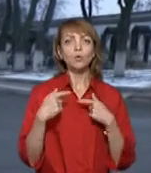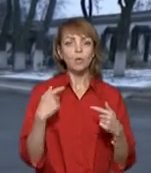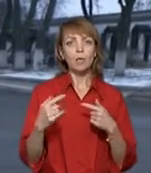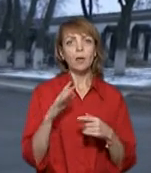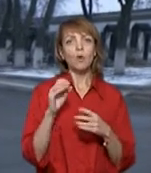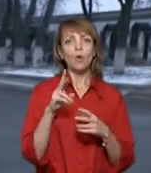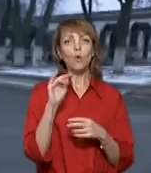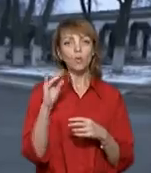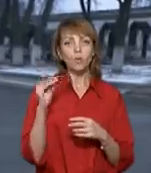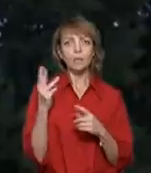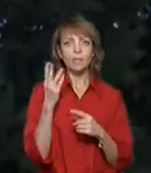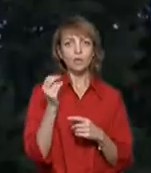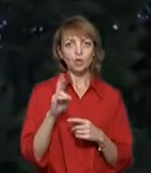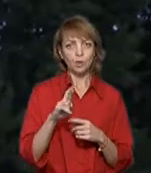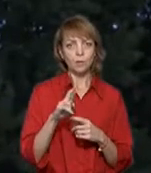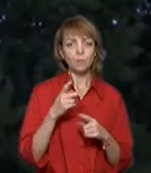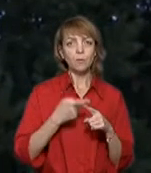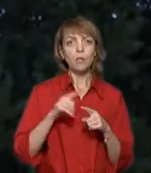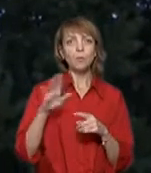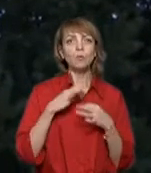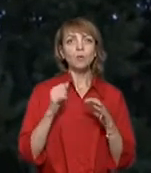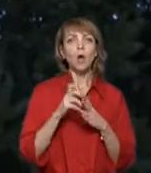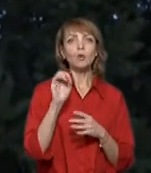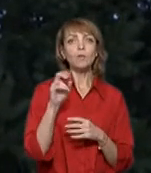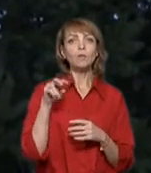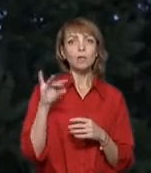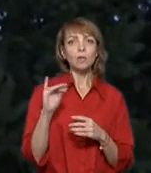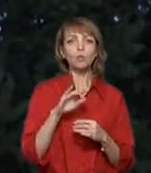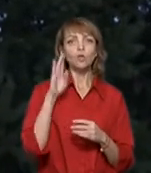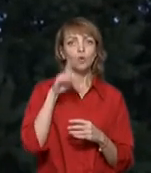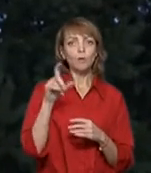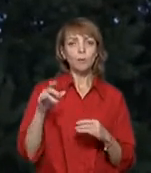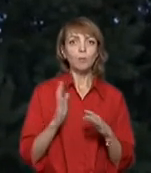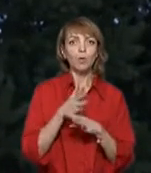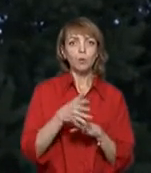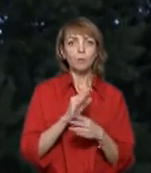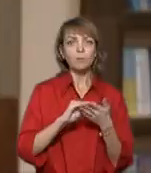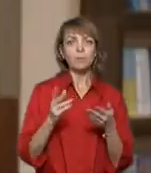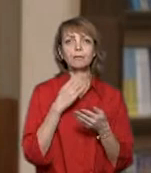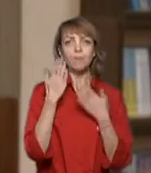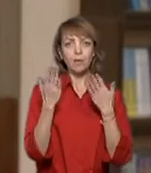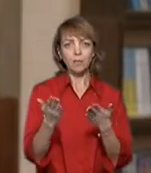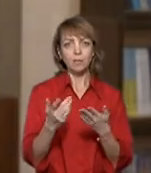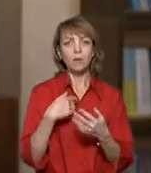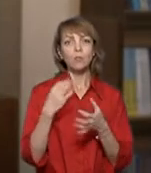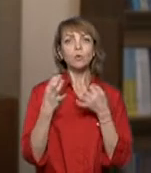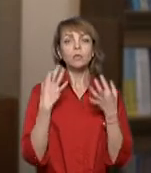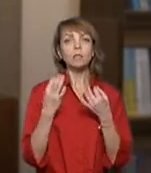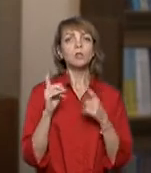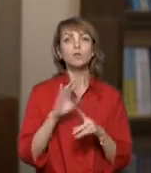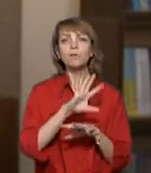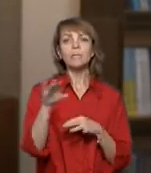катування в колонії 3 січня. Тоді їх пустили до актової зали, куди чоловіки приходили писати звернення. Нам сказали, що